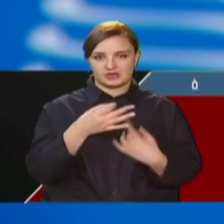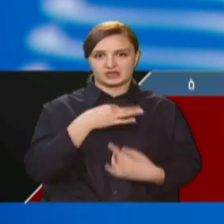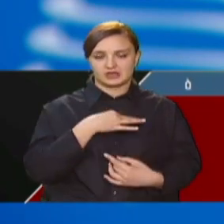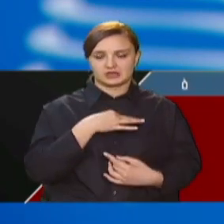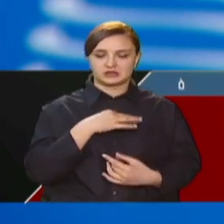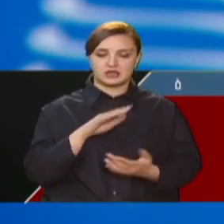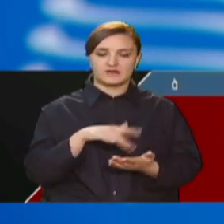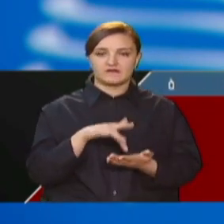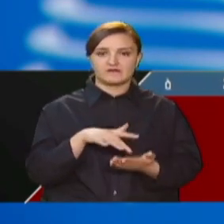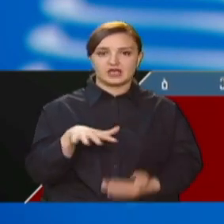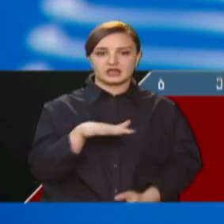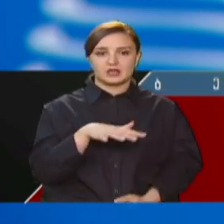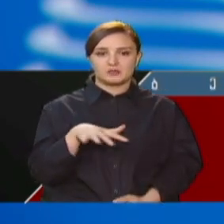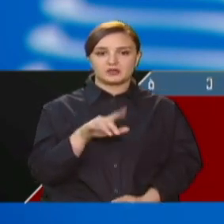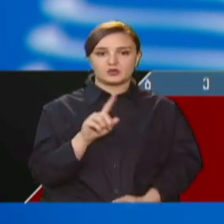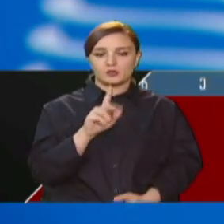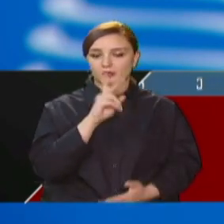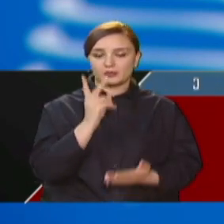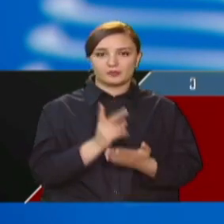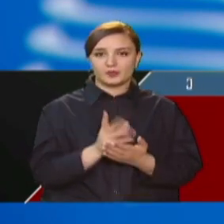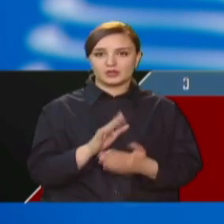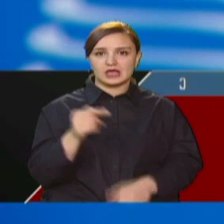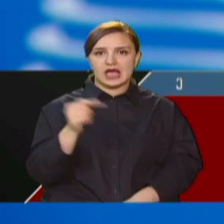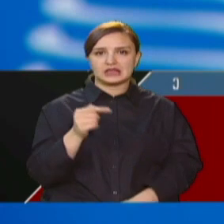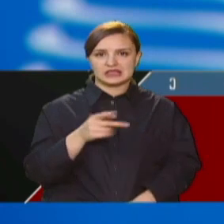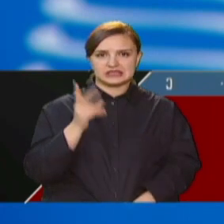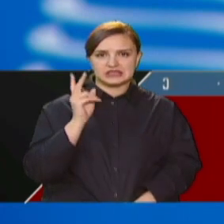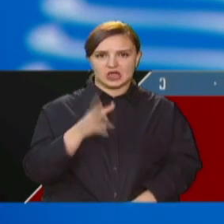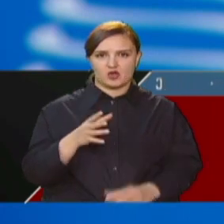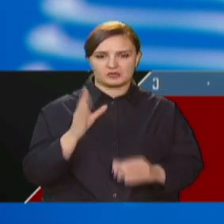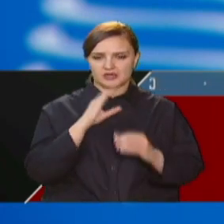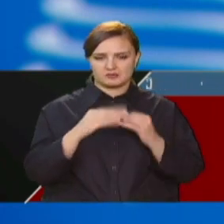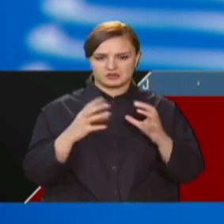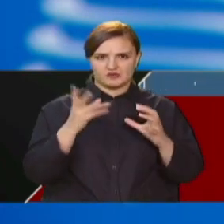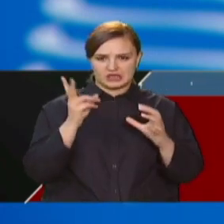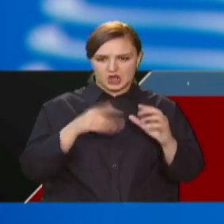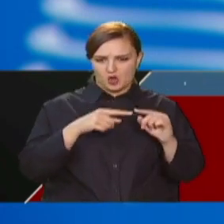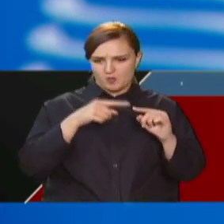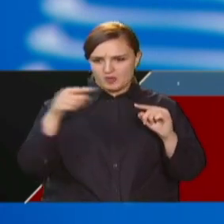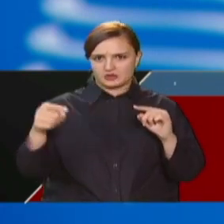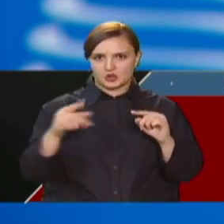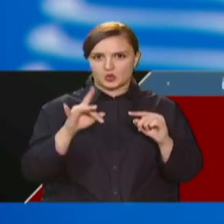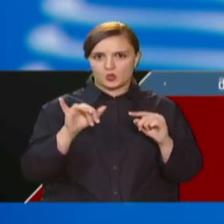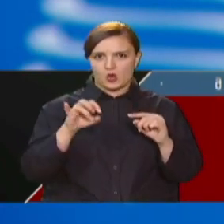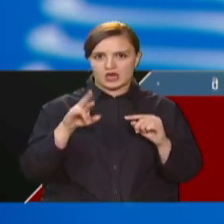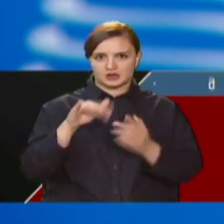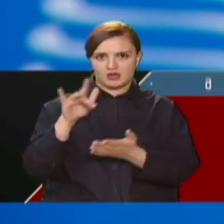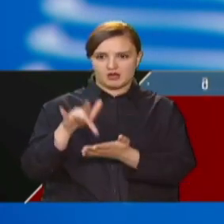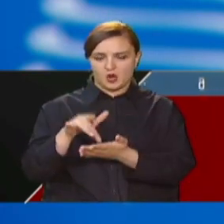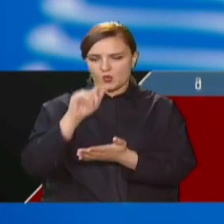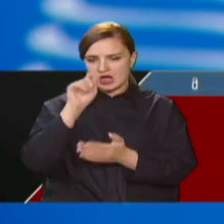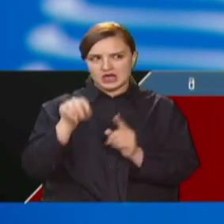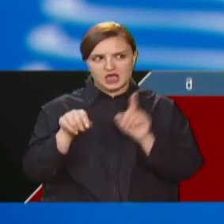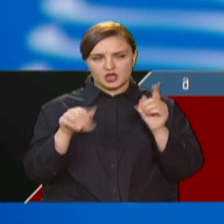ამ ქვეყნებიდან, რომ მიუხედავად იმისა, რომ ათასობით კილომეტრი აშორებს თუნდაც რუანდას